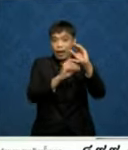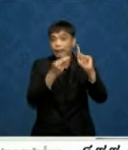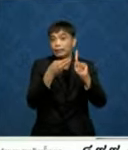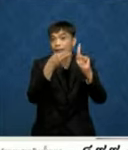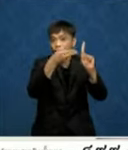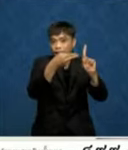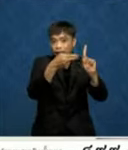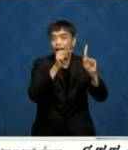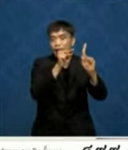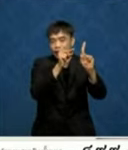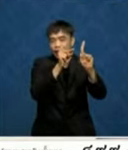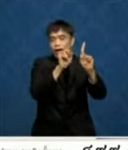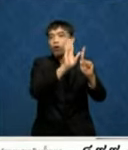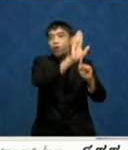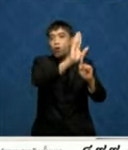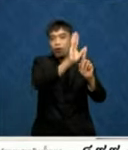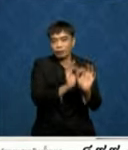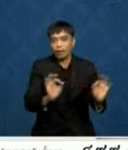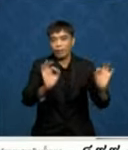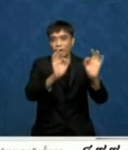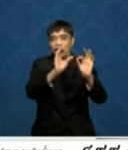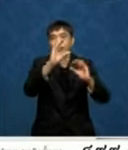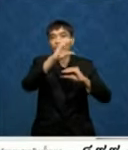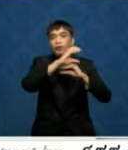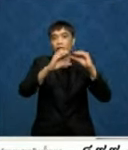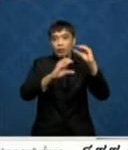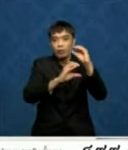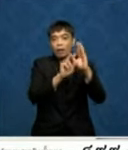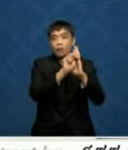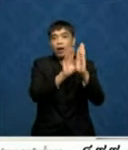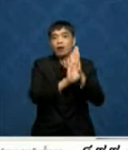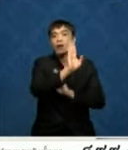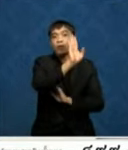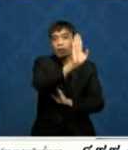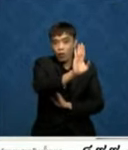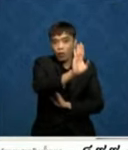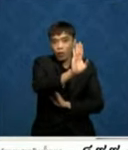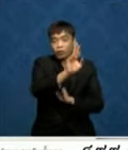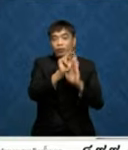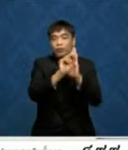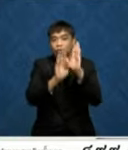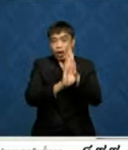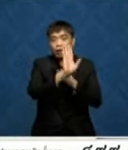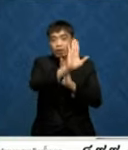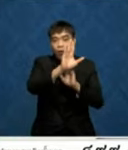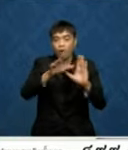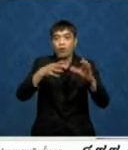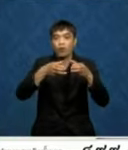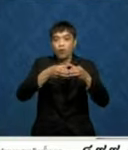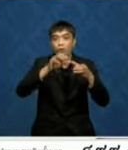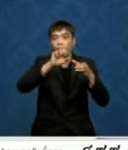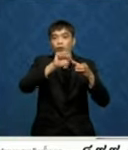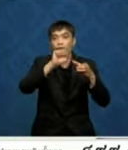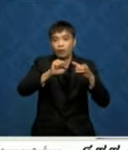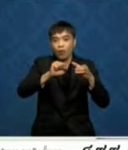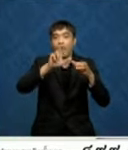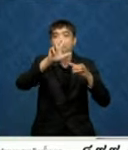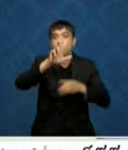เรือธงของพรรคเพื่อไทยและพรรคร่วมรัฐบาลในการแถลงนโยบายต่อรัฐสภ